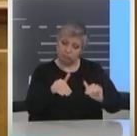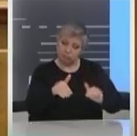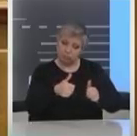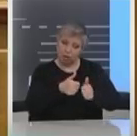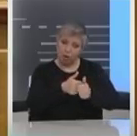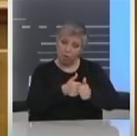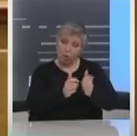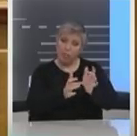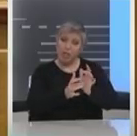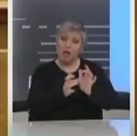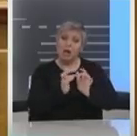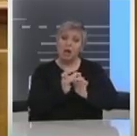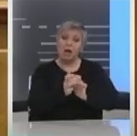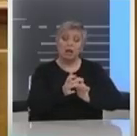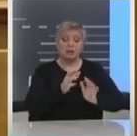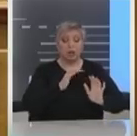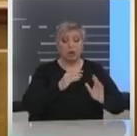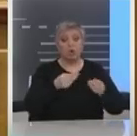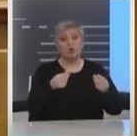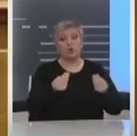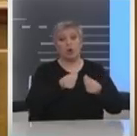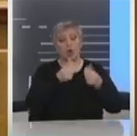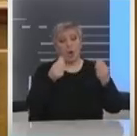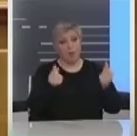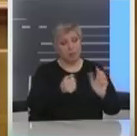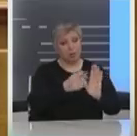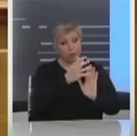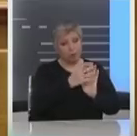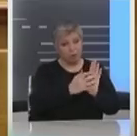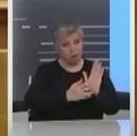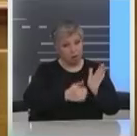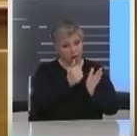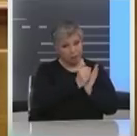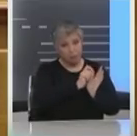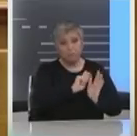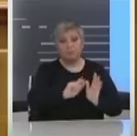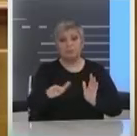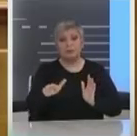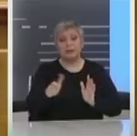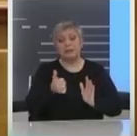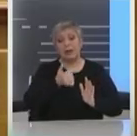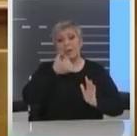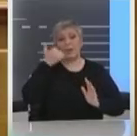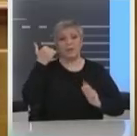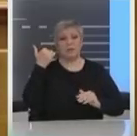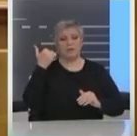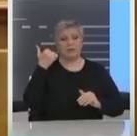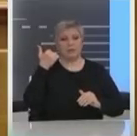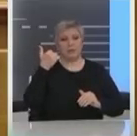ο Πρωθυπουργός στην επιστολή στον Αρχιεπίσκοπο, να στείλετε επιστολή μετάνοιας. Αλλά,